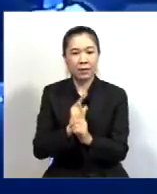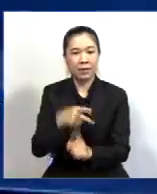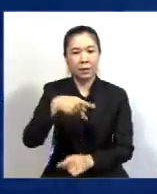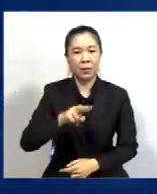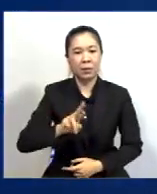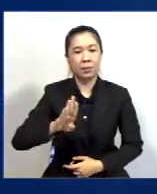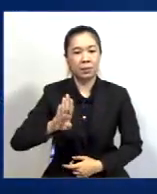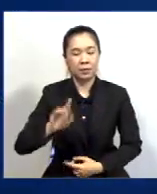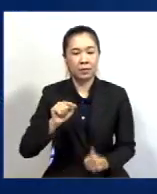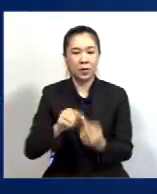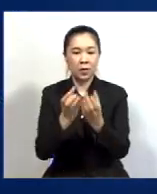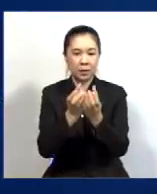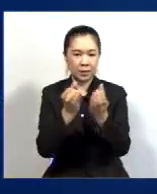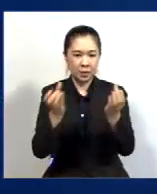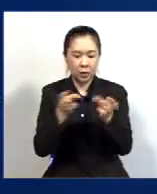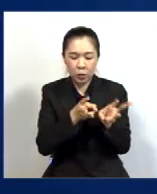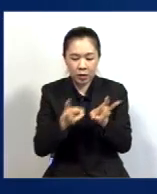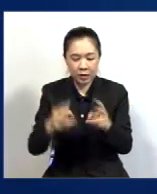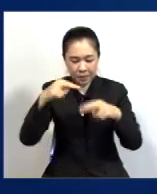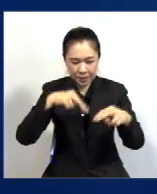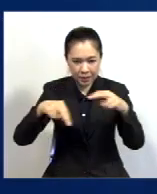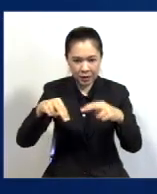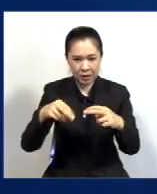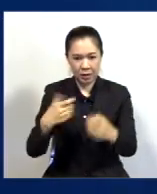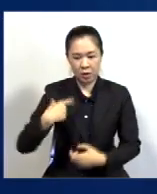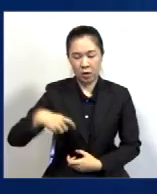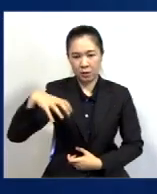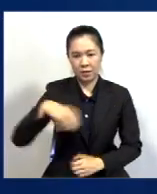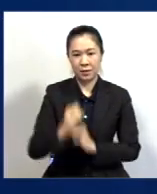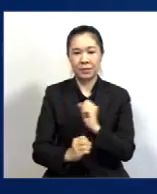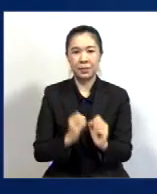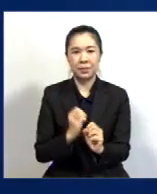นูญว่าด้วยวิธีพิจารณาของศาลรัฐธรรมนูญพ.ศ.